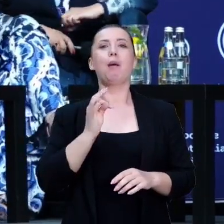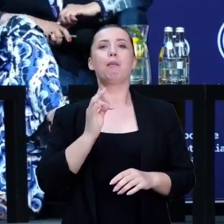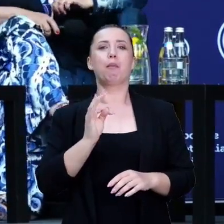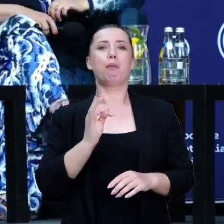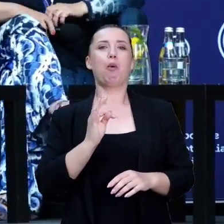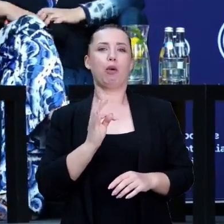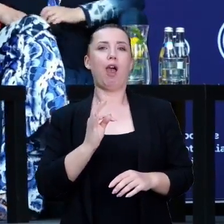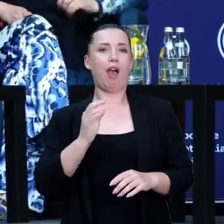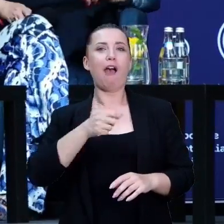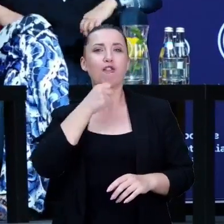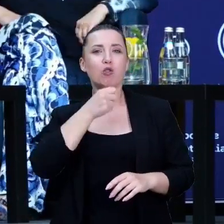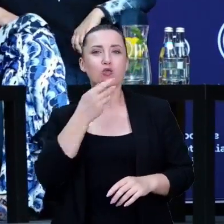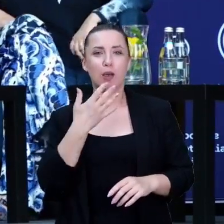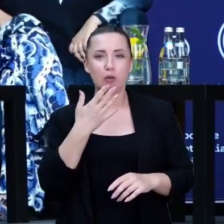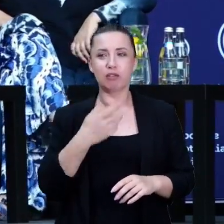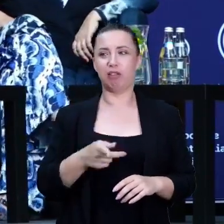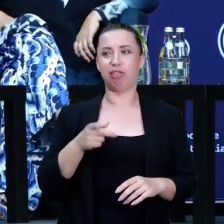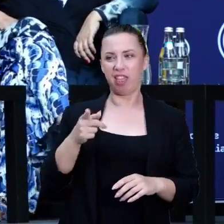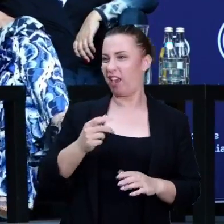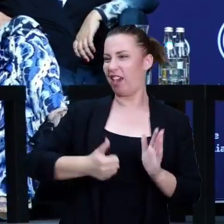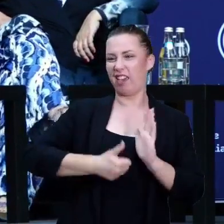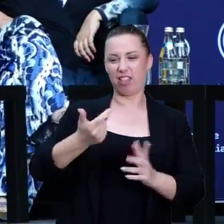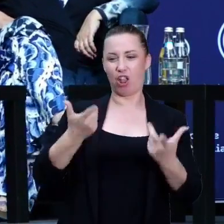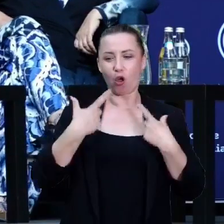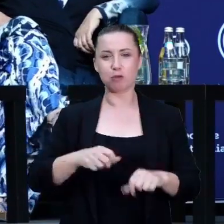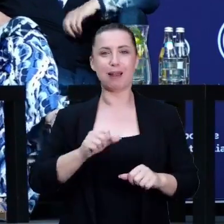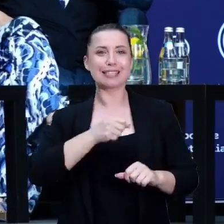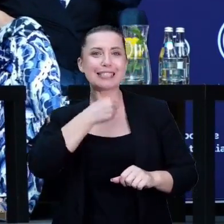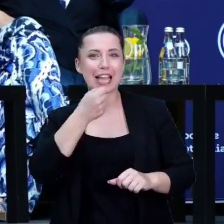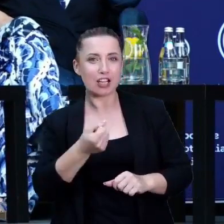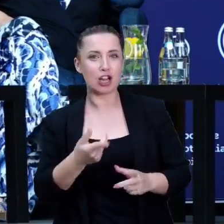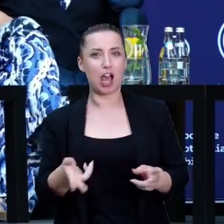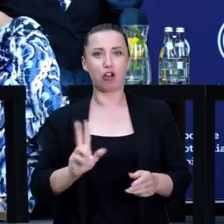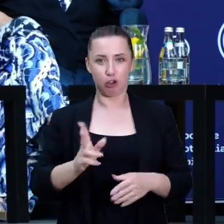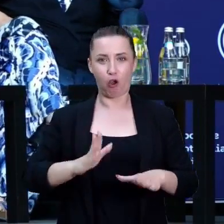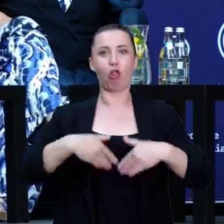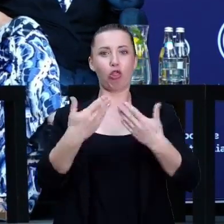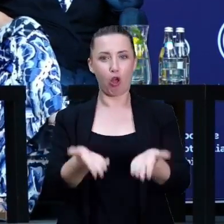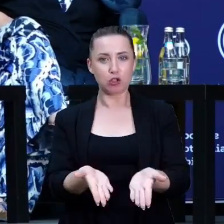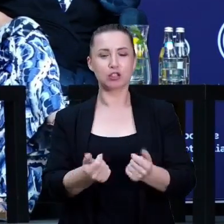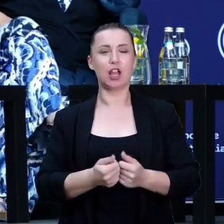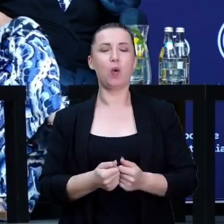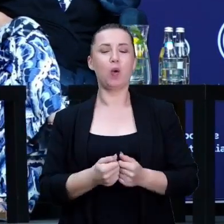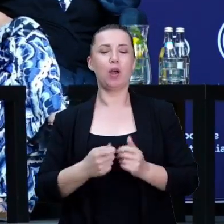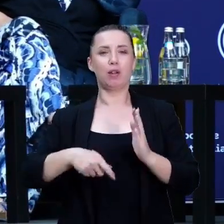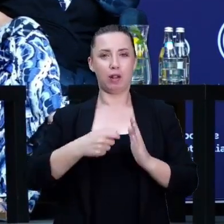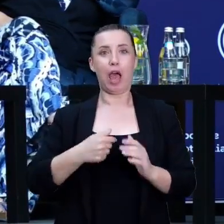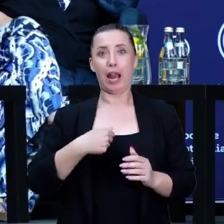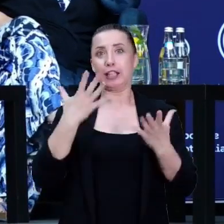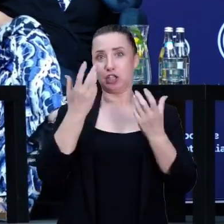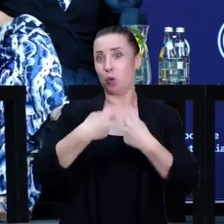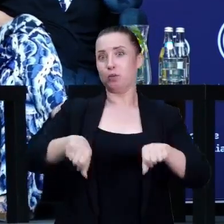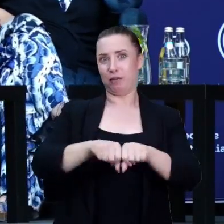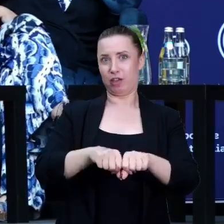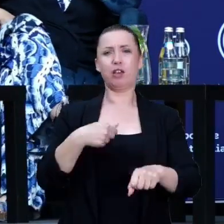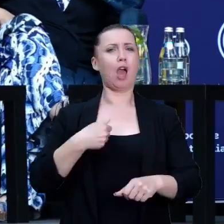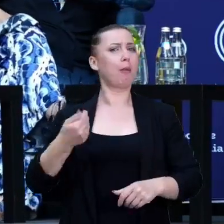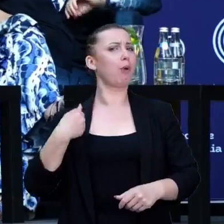tego festiwalu. Na swoje usprawiedliwienie muszę powiedzieć, że bardzo wcześnie zostałam babcią.